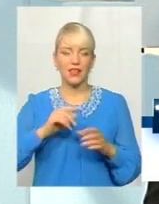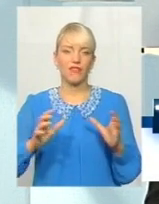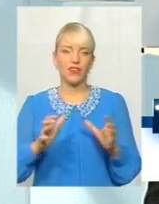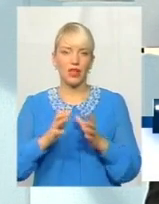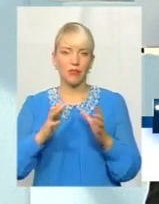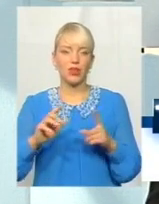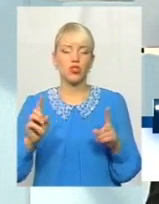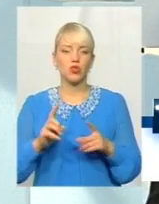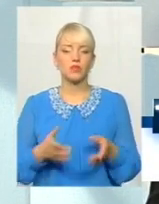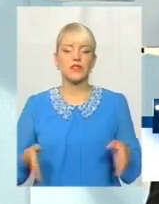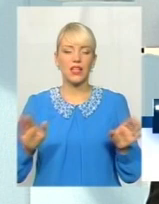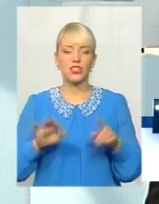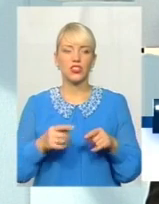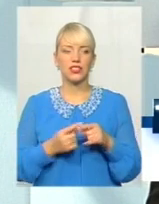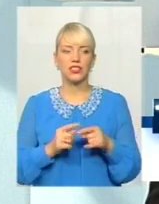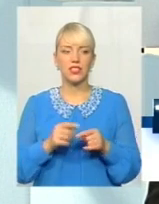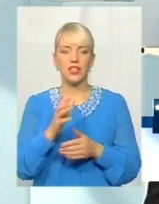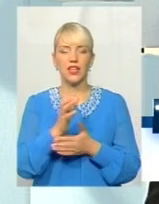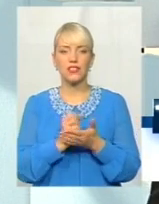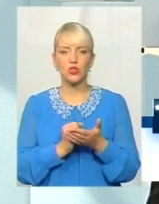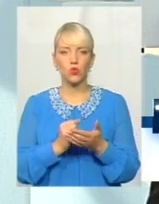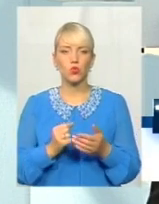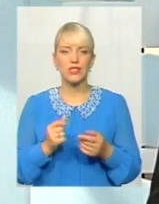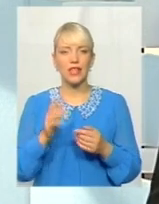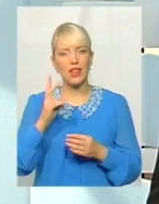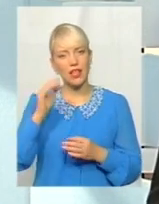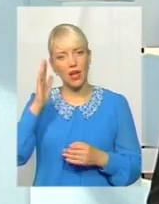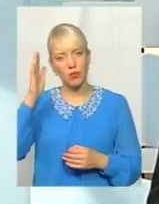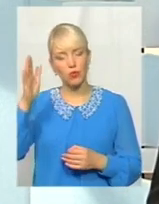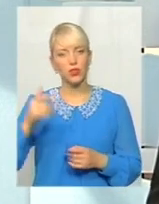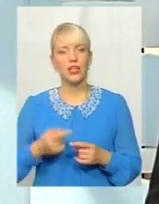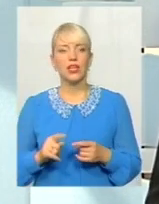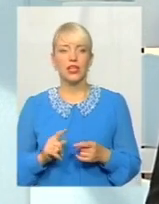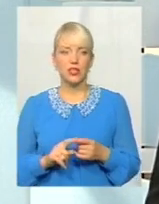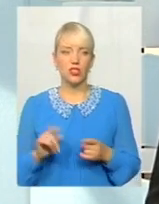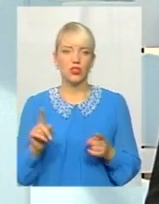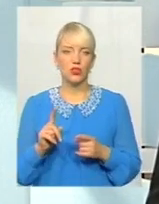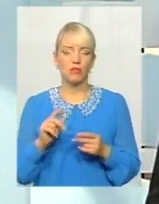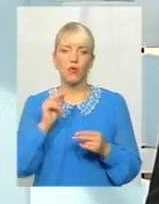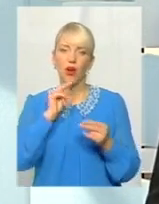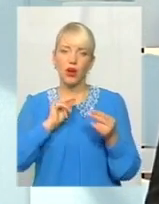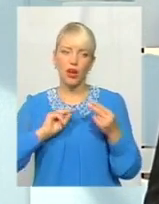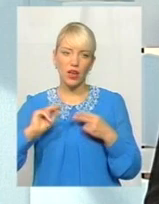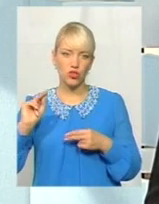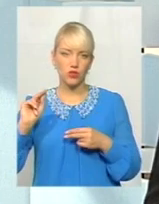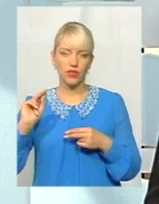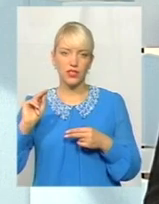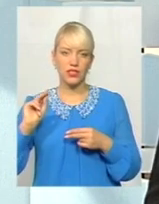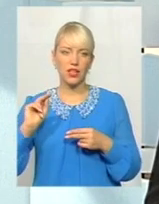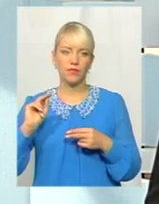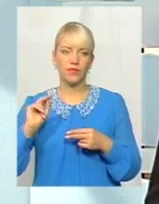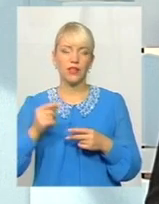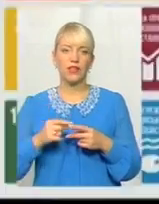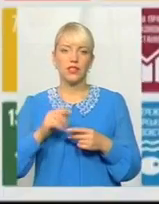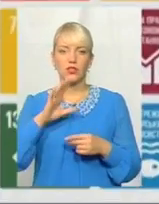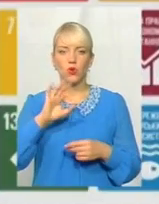ці ресурси для наступних поколінь і, відповідно, щоб в нас економіка все-таки покращувалася і від того і